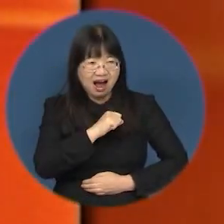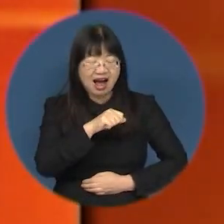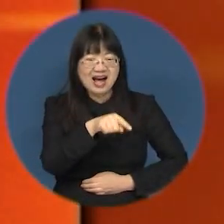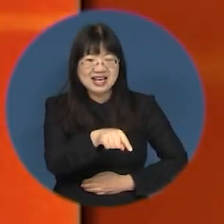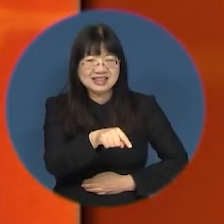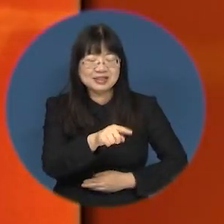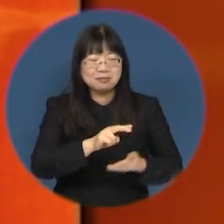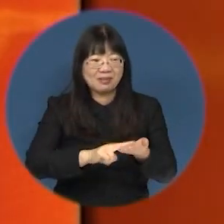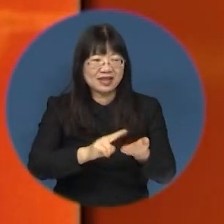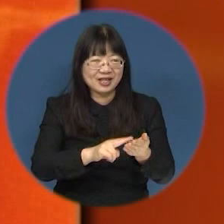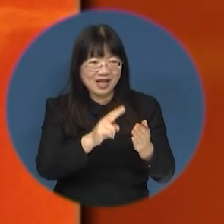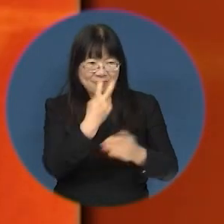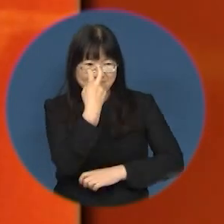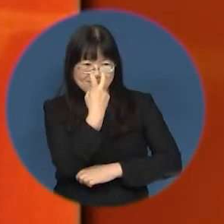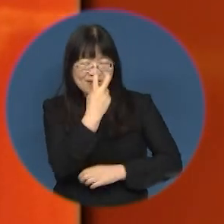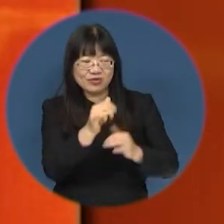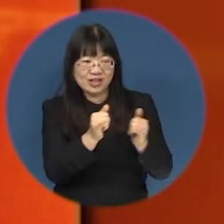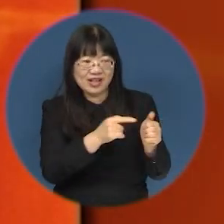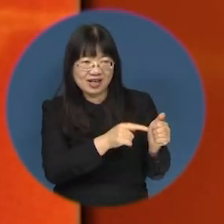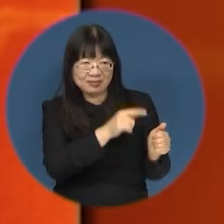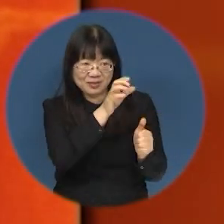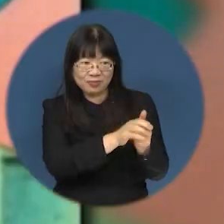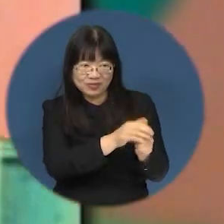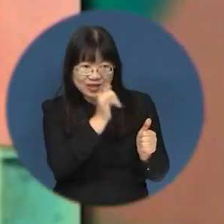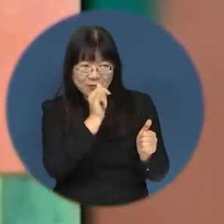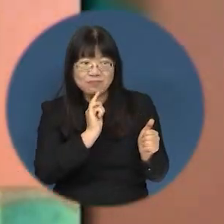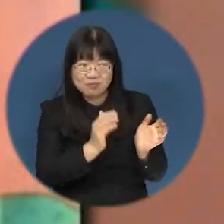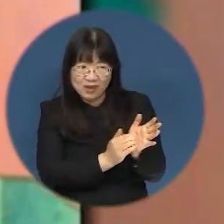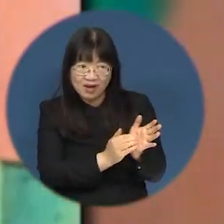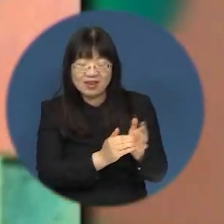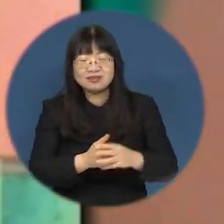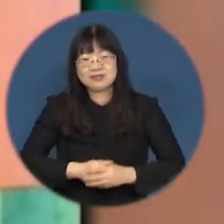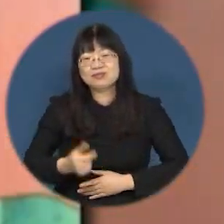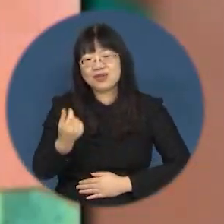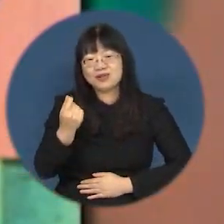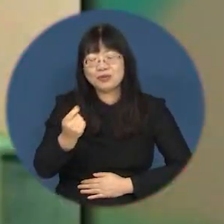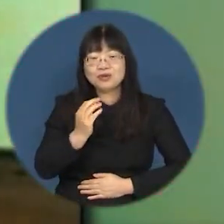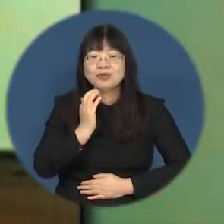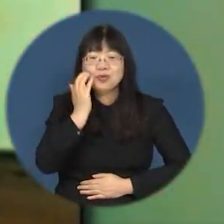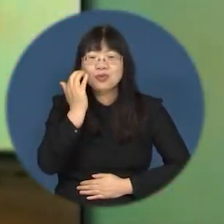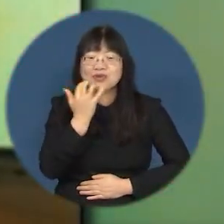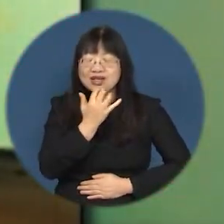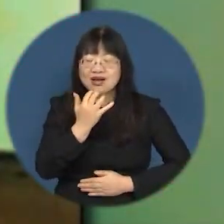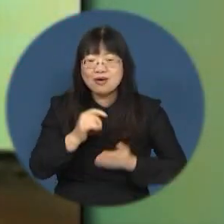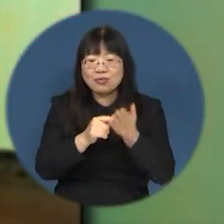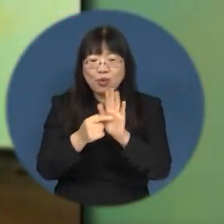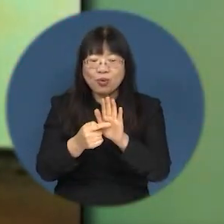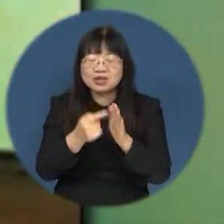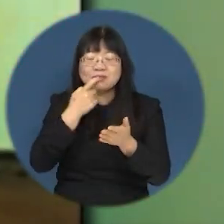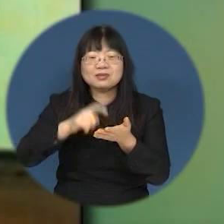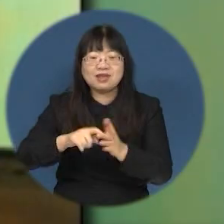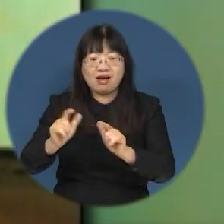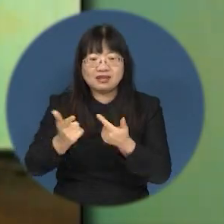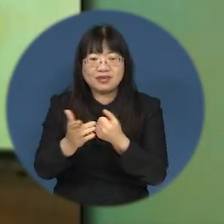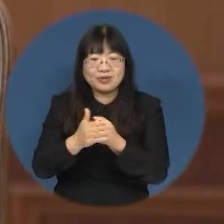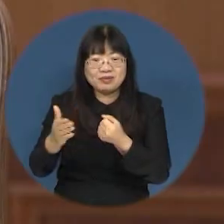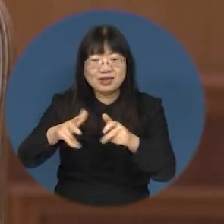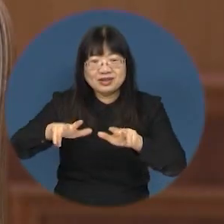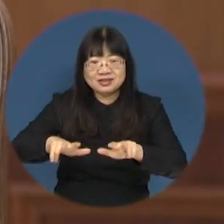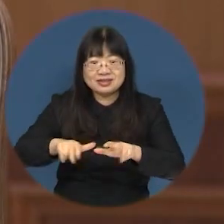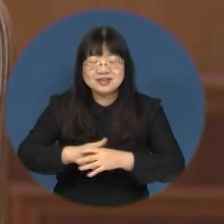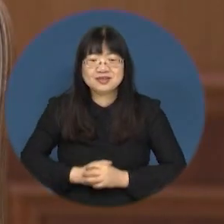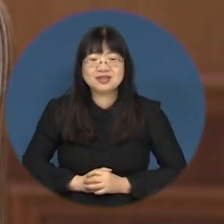생각이에요. 네, 그렇습니다. 그런데 이 초록 색깔이 사실은 구현하기가 굉장히 힘든 색깔이에요. 그래서 이제 이런 부분들이